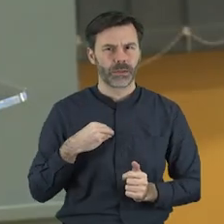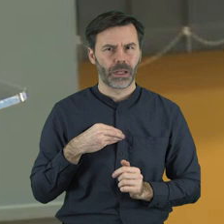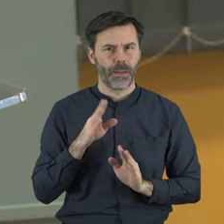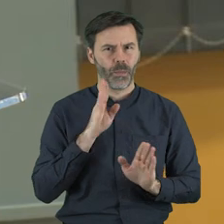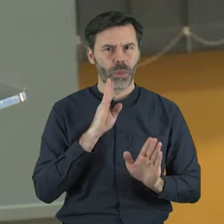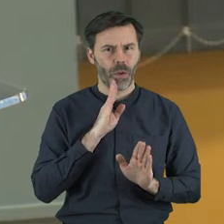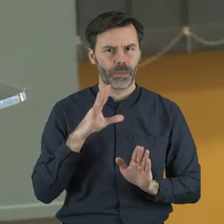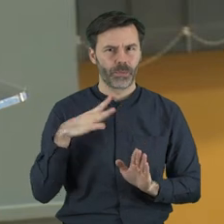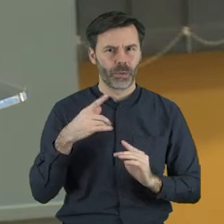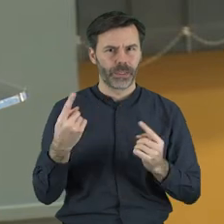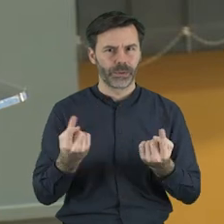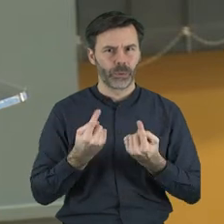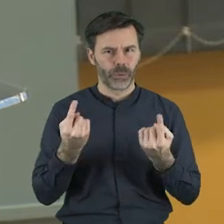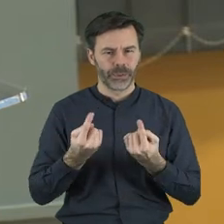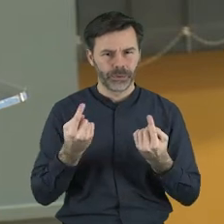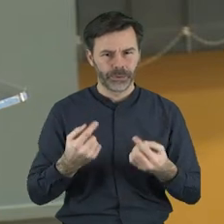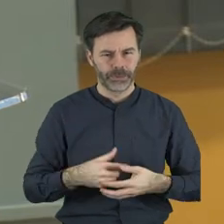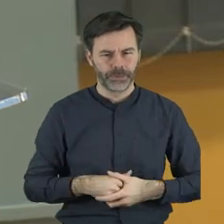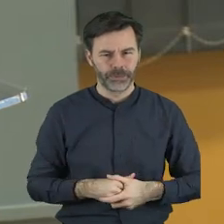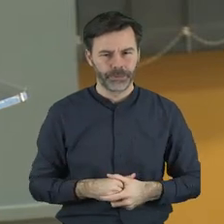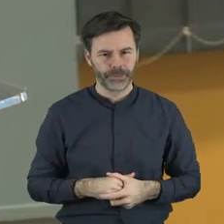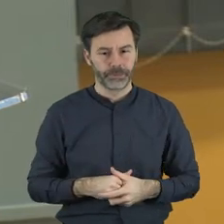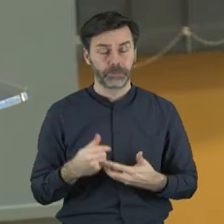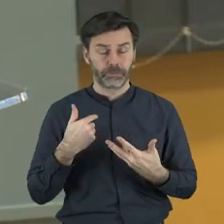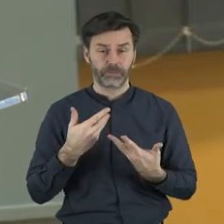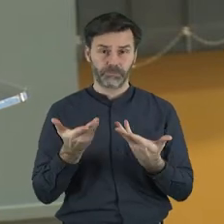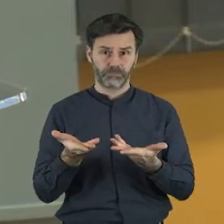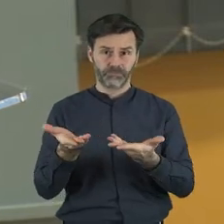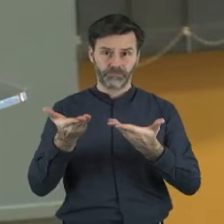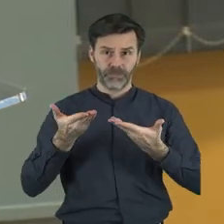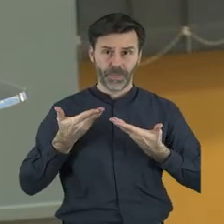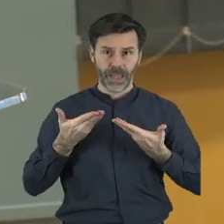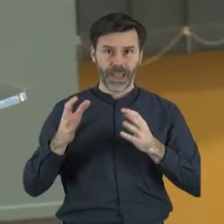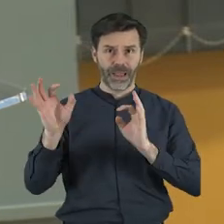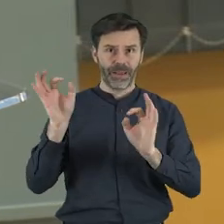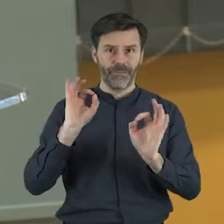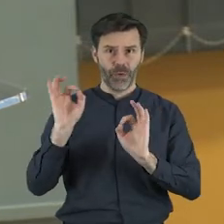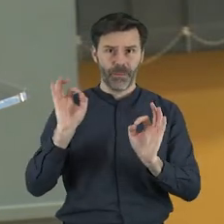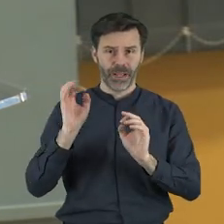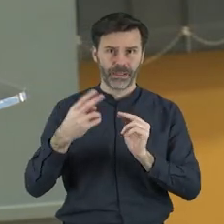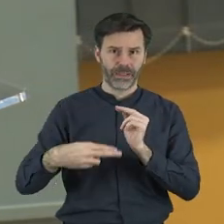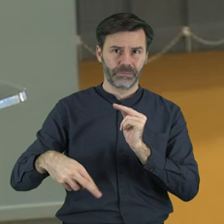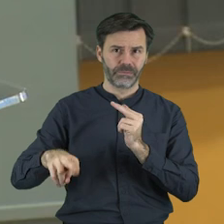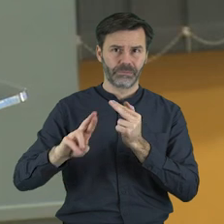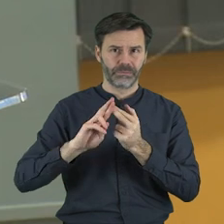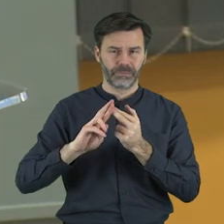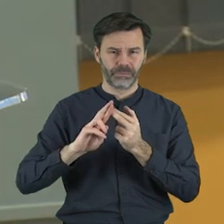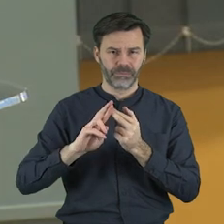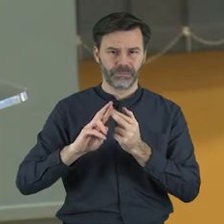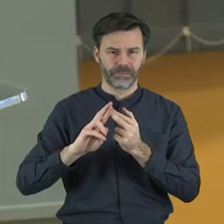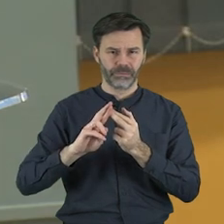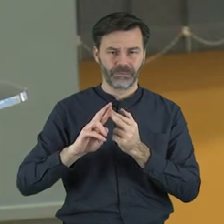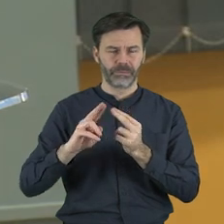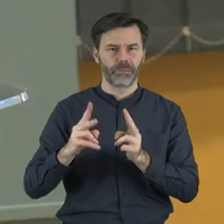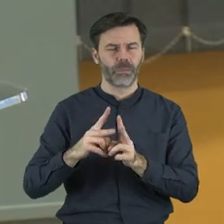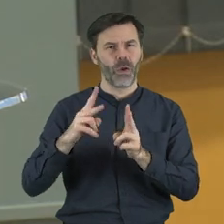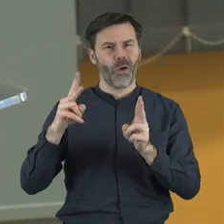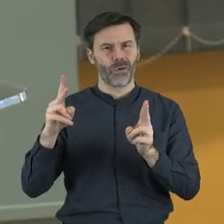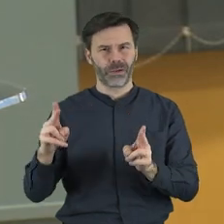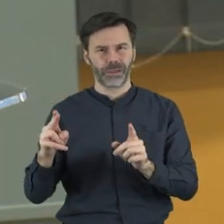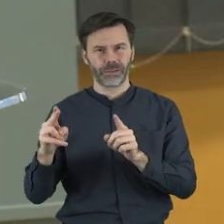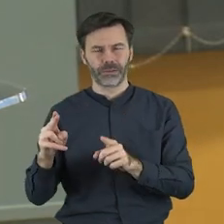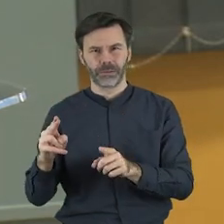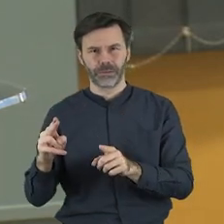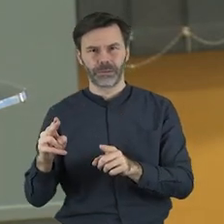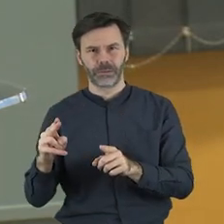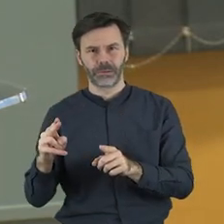uzyskać odpowiedź na pytanie, czy w okresie poprzedzającym bezpośrednio podpisanie tej